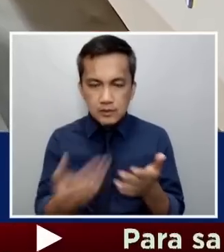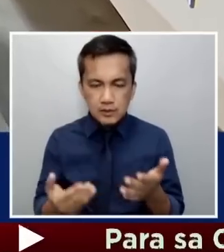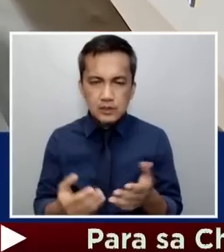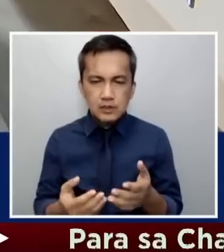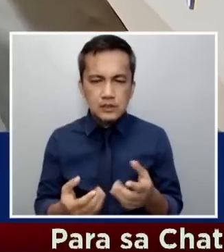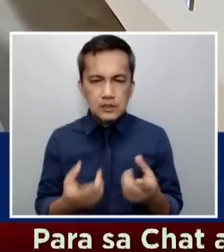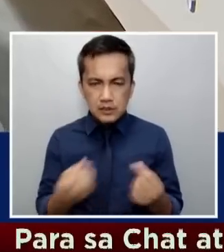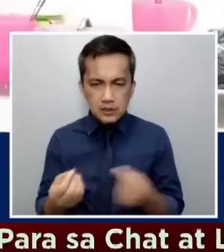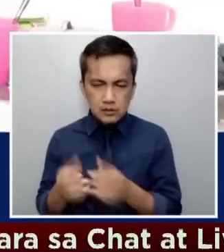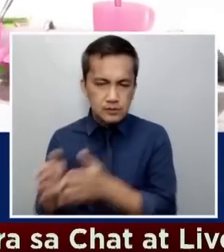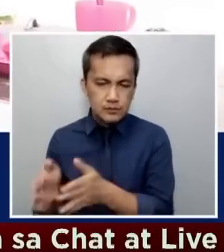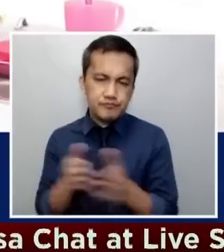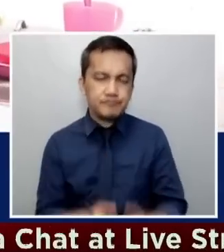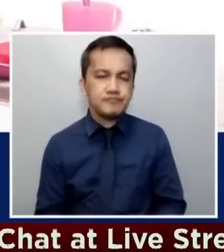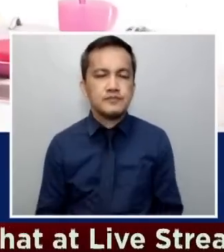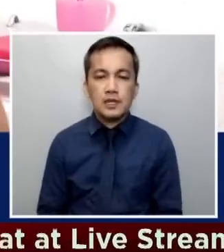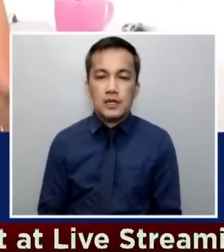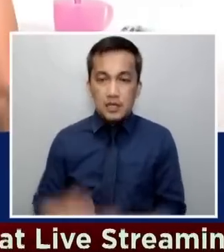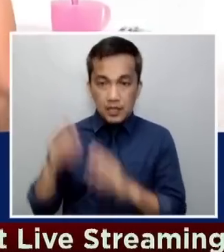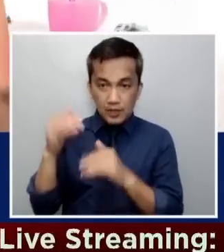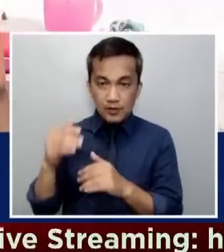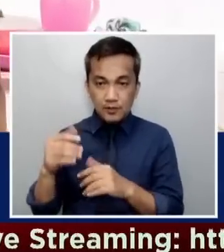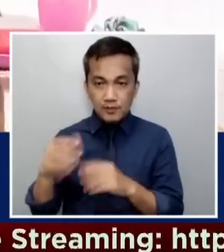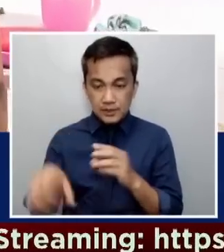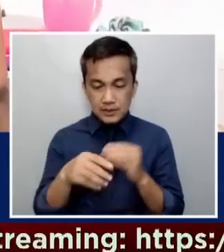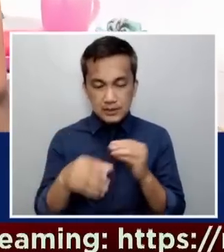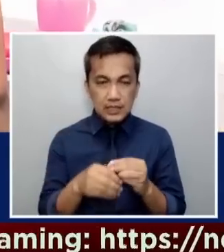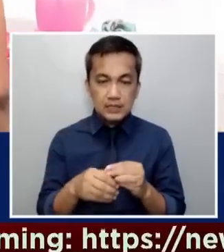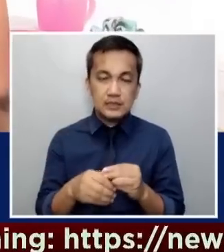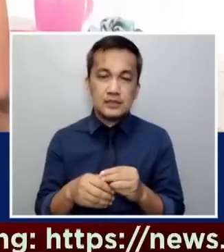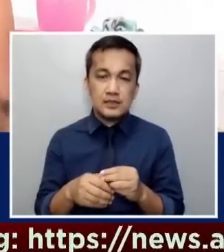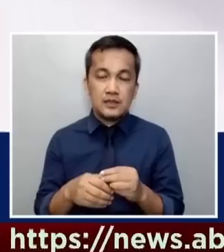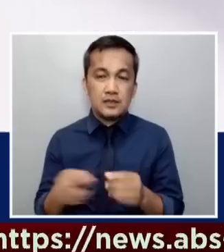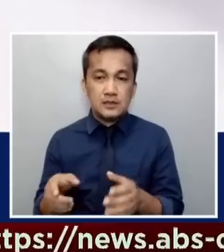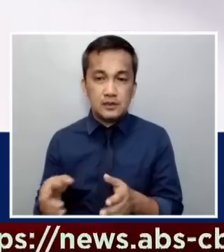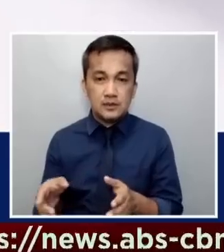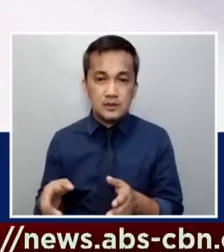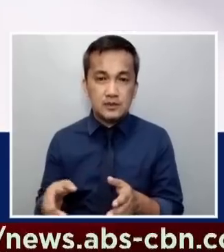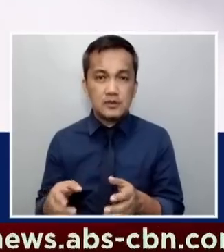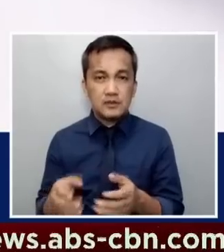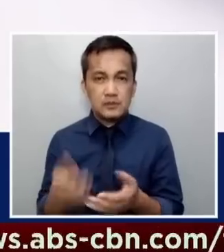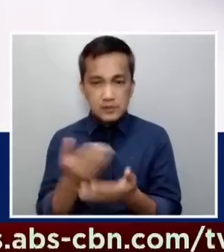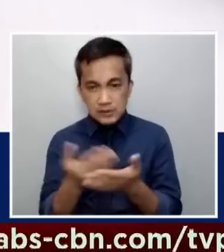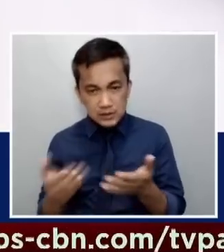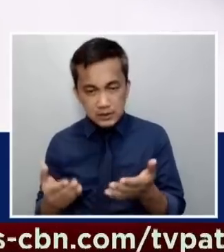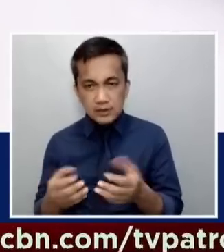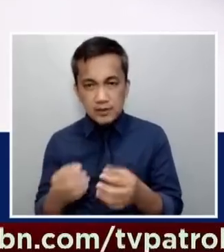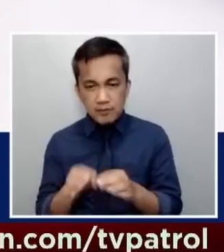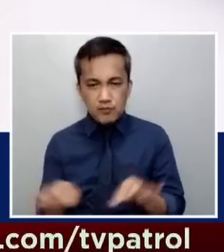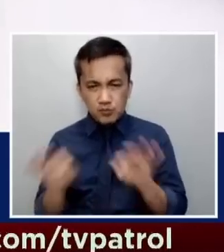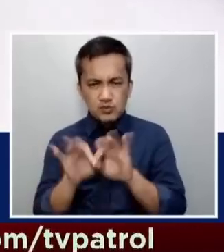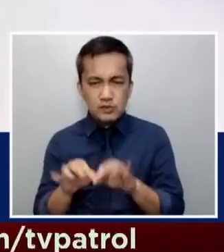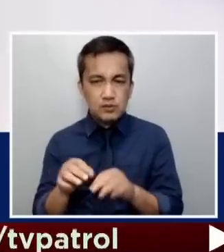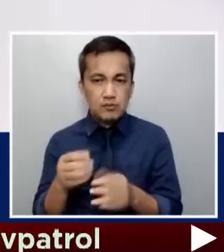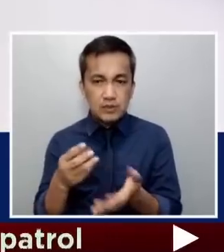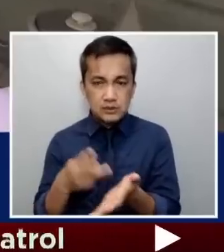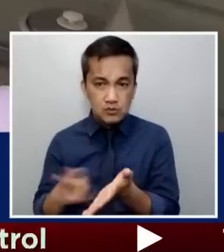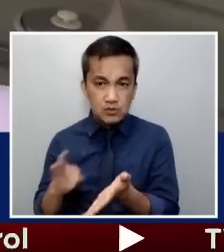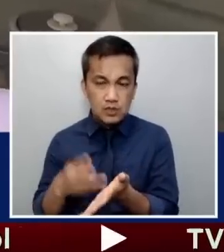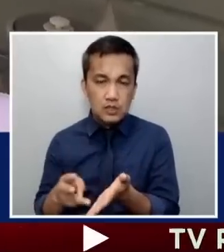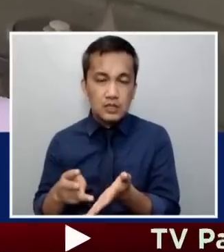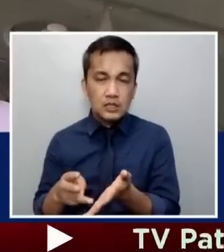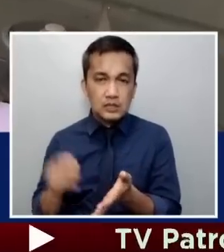paraan. Sana madagdagan yung ibang facilities, lalong-lalo na po sa basura. Kailangan po namin talaga ang